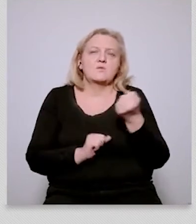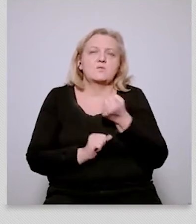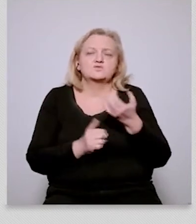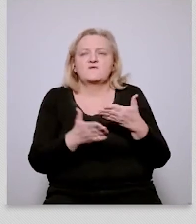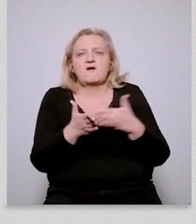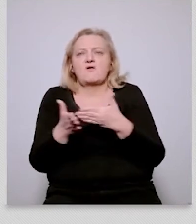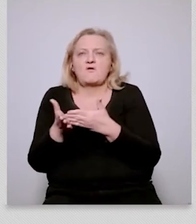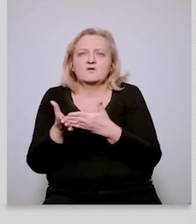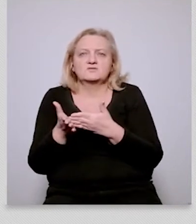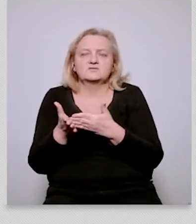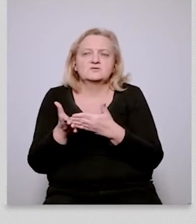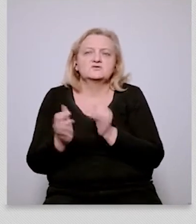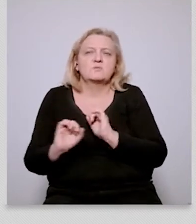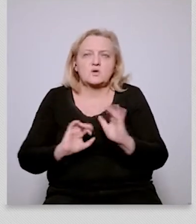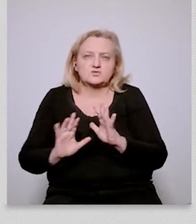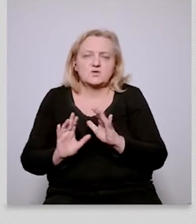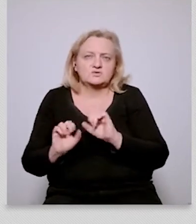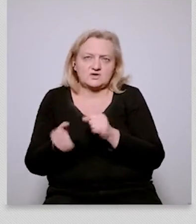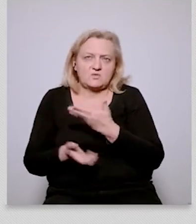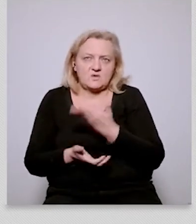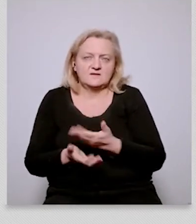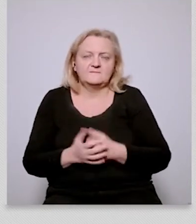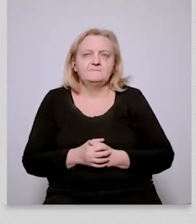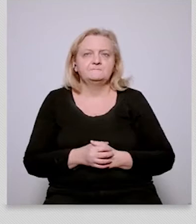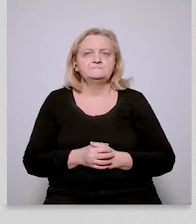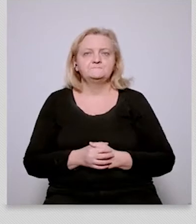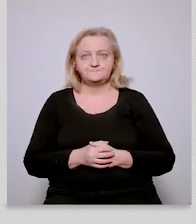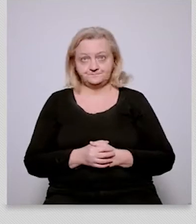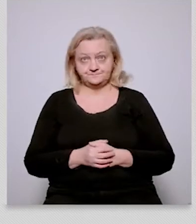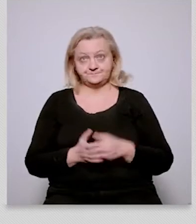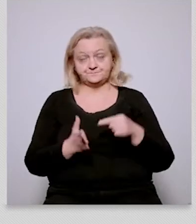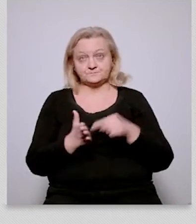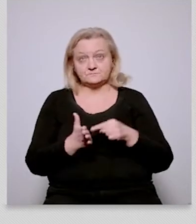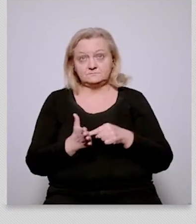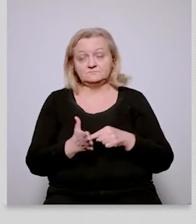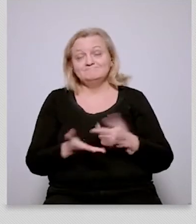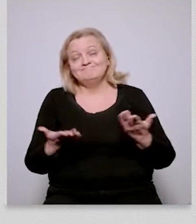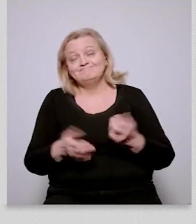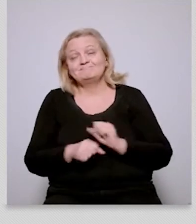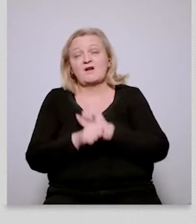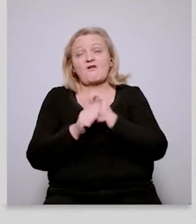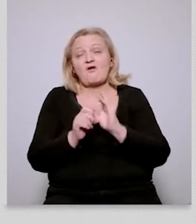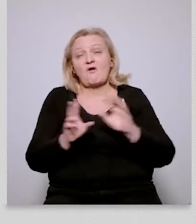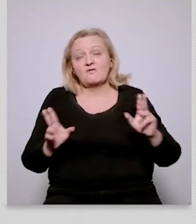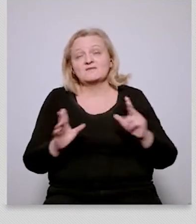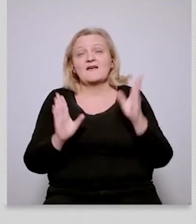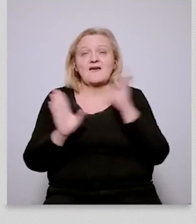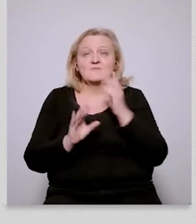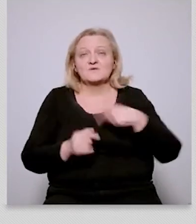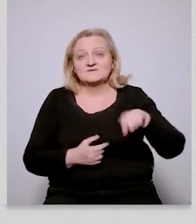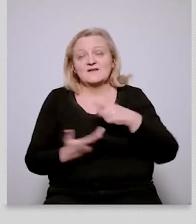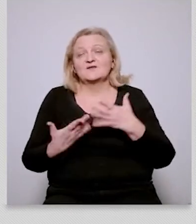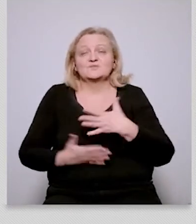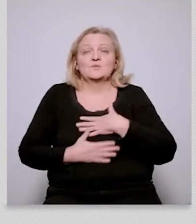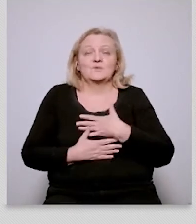ograniczających środków. Więc w tej covidowej atmosferze pojawiło się